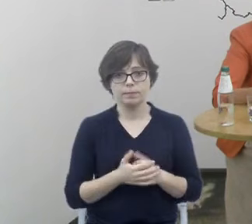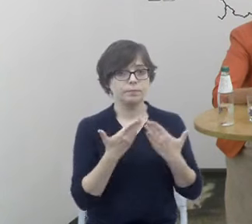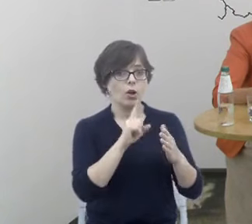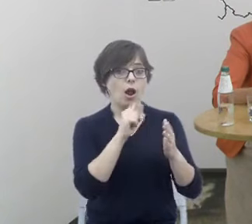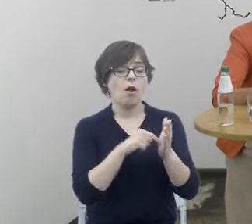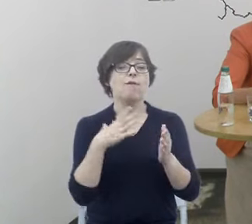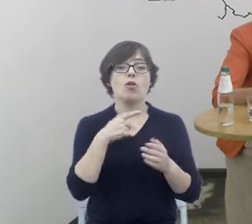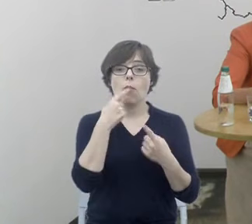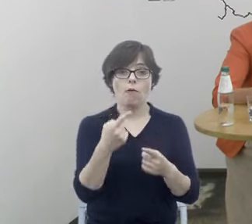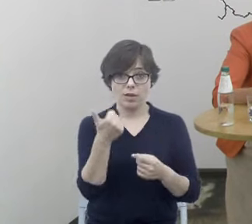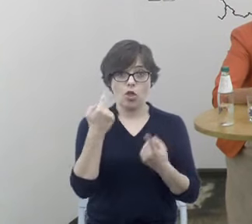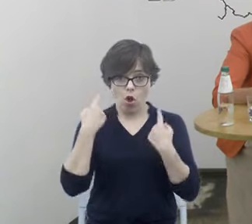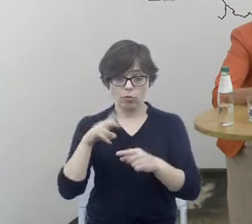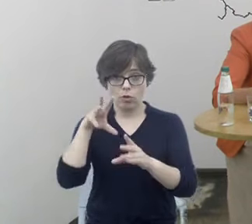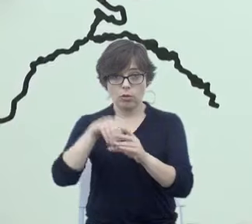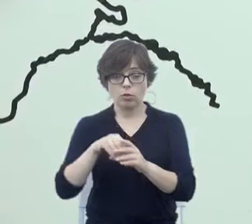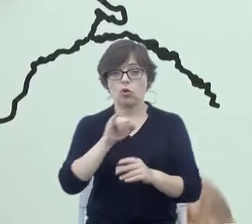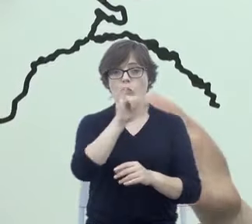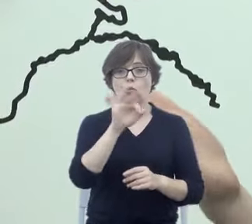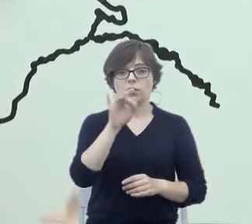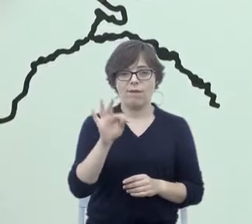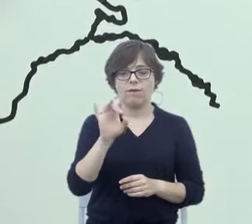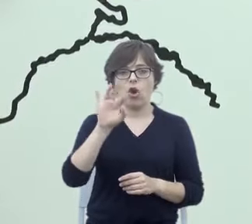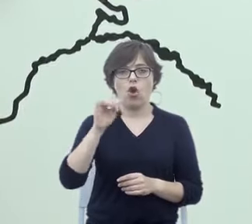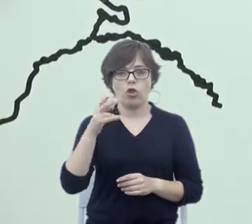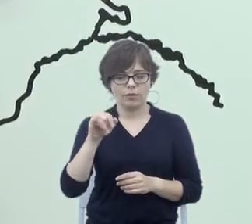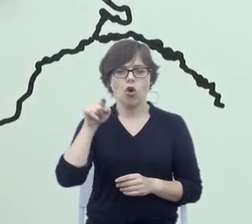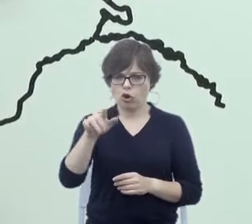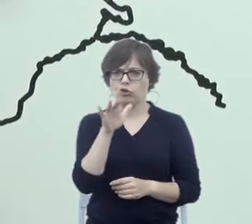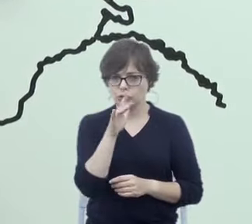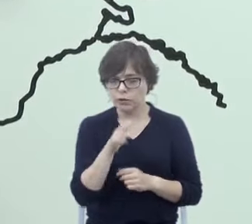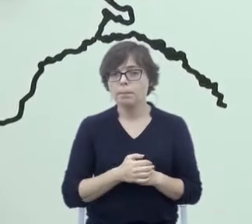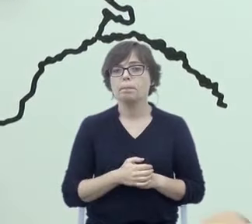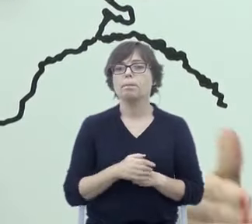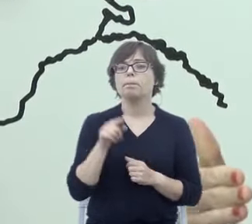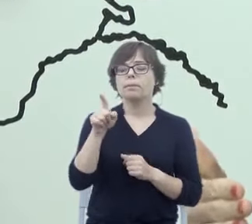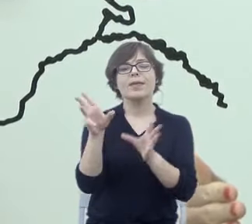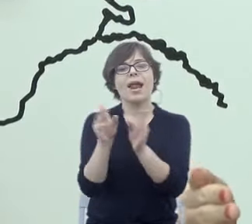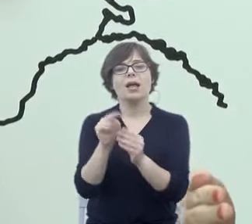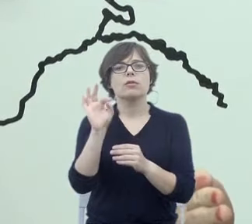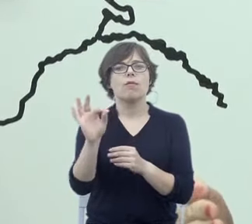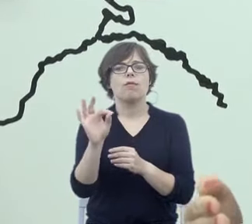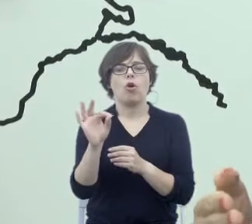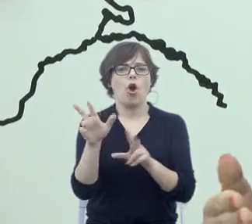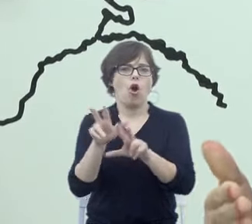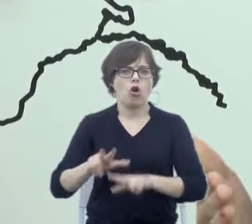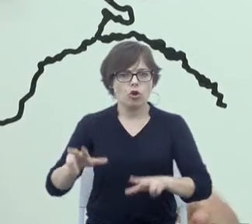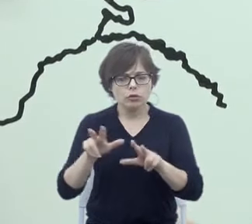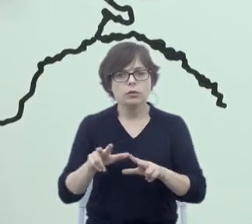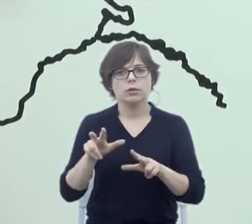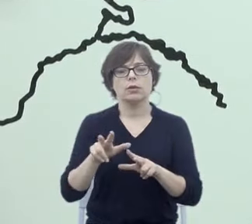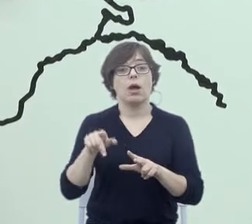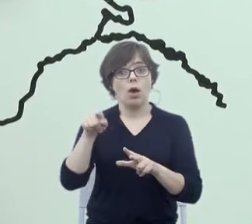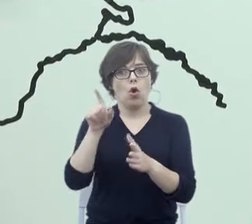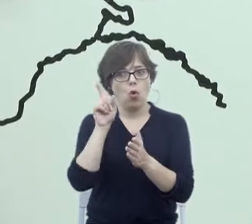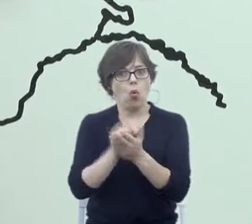udział, był Józef Grądowski, który był Żydem. Razem ze swoją rodziną jak gdyby